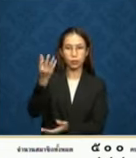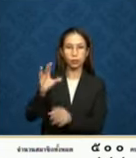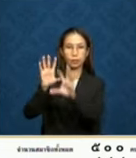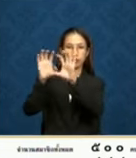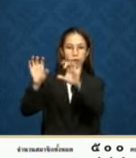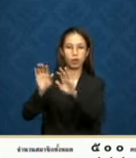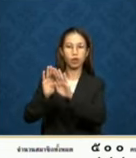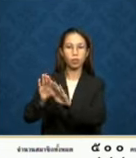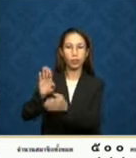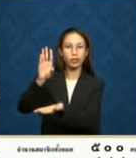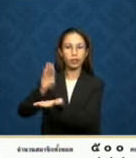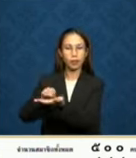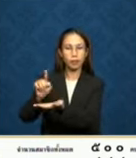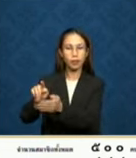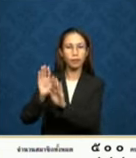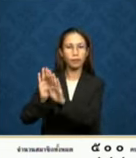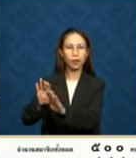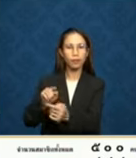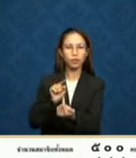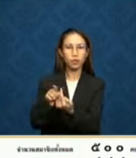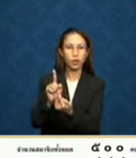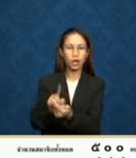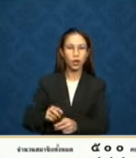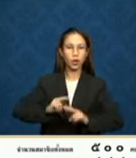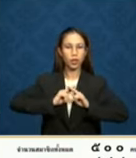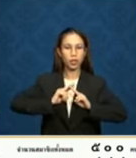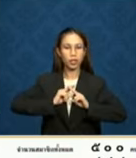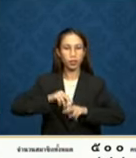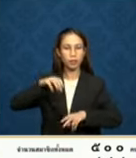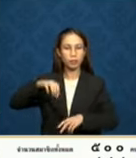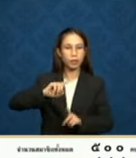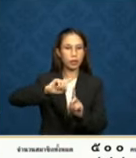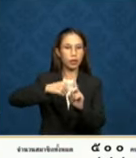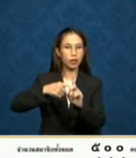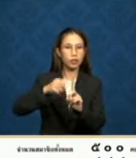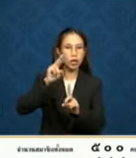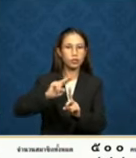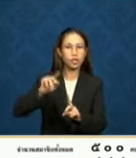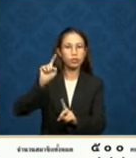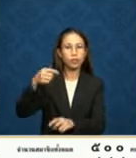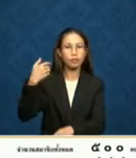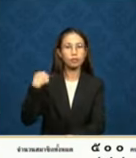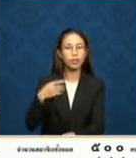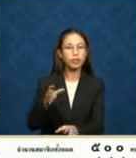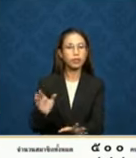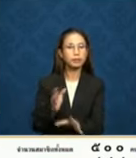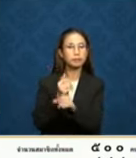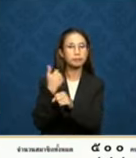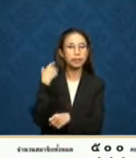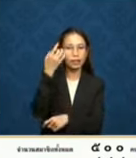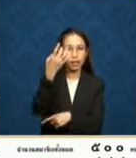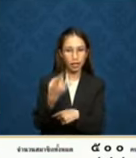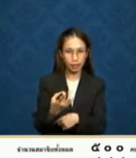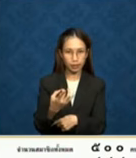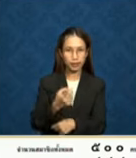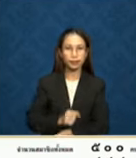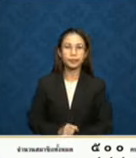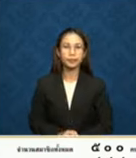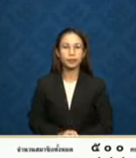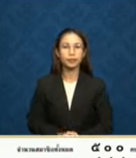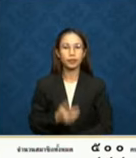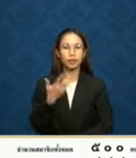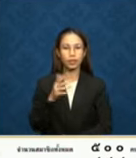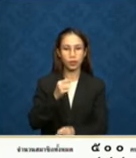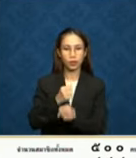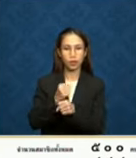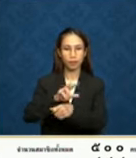มาตรฐาน Public Cloud อย่างเร่งดวนวาคลาเอกชนที่หนวยงานรัสจะไปเช่าใช้จะตองมีคุณสมบัติอะไรบ้างแล้วก